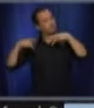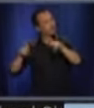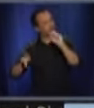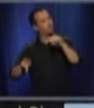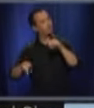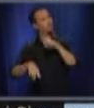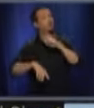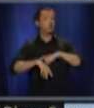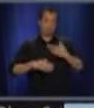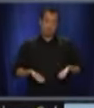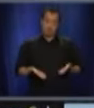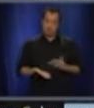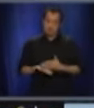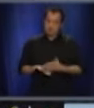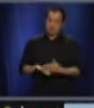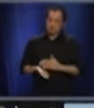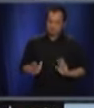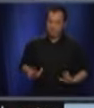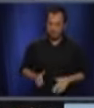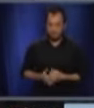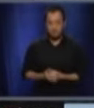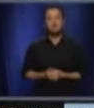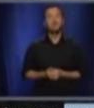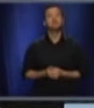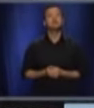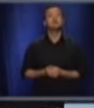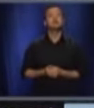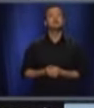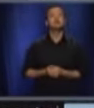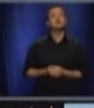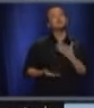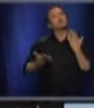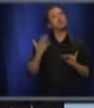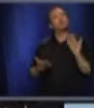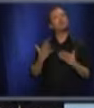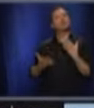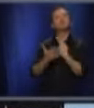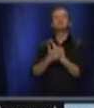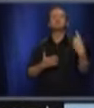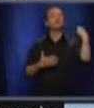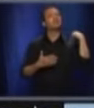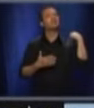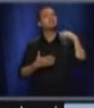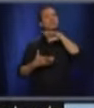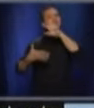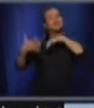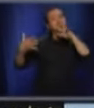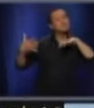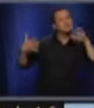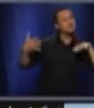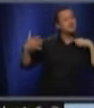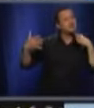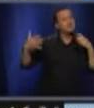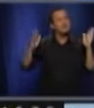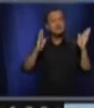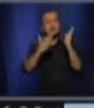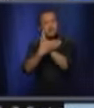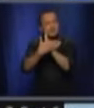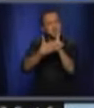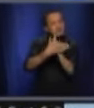moment. Vous avez peut-être vu dans certains documents là, qui ont circulé la semaine dernière qu'il y avait des hypothèses à l'effet que ça pouvait être des milieux qu'il